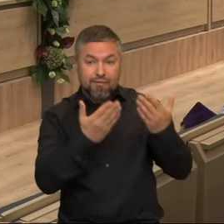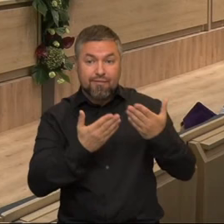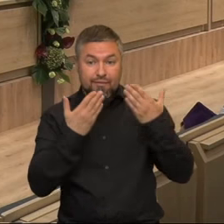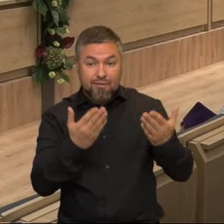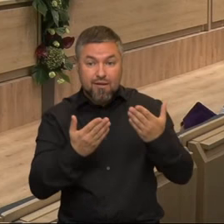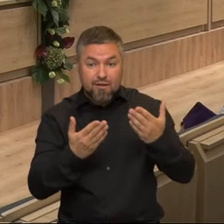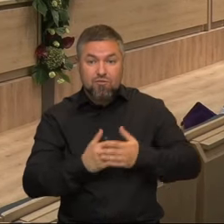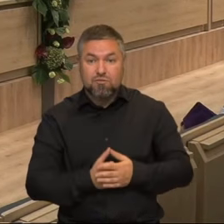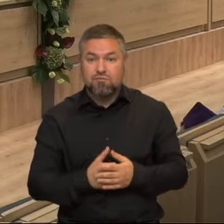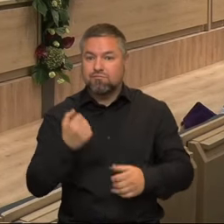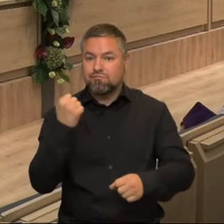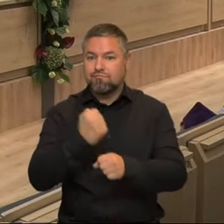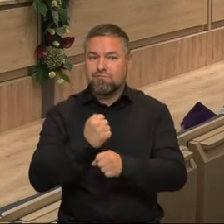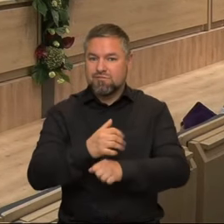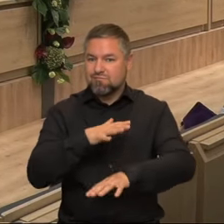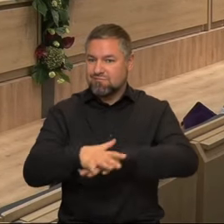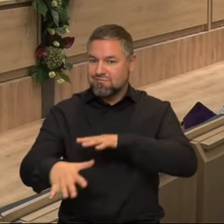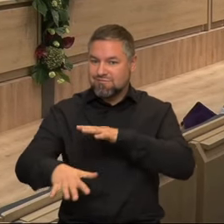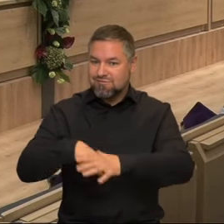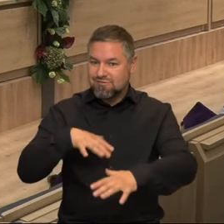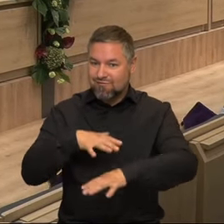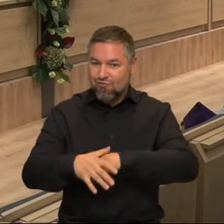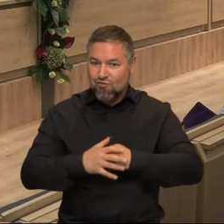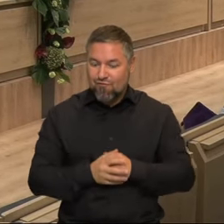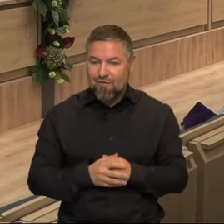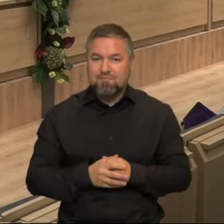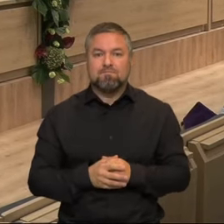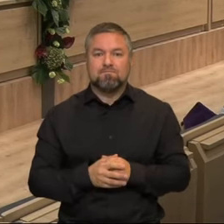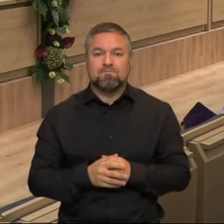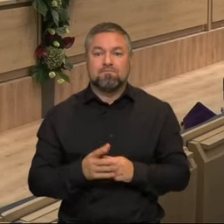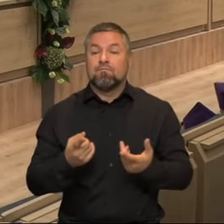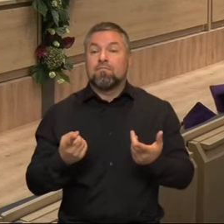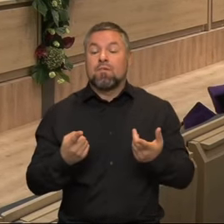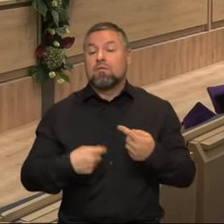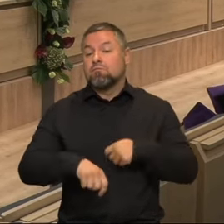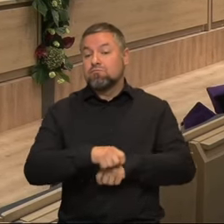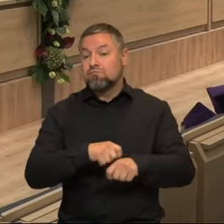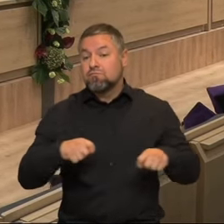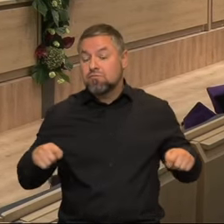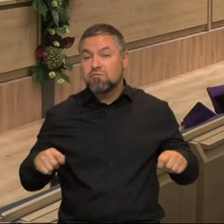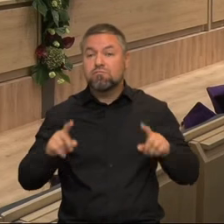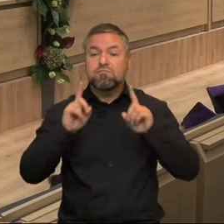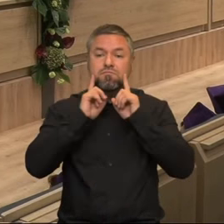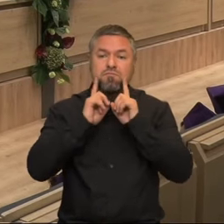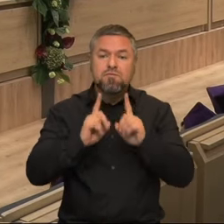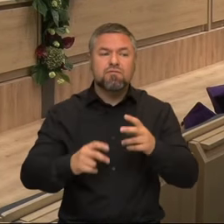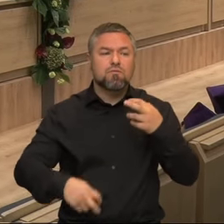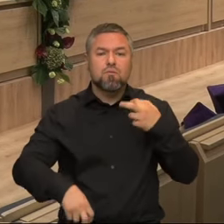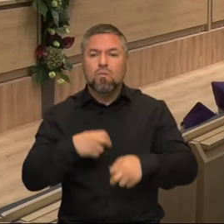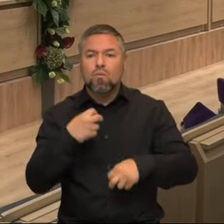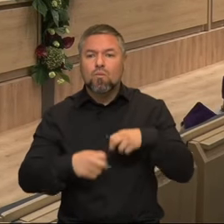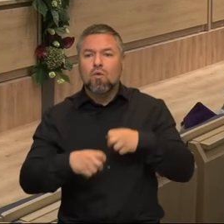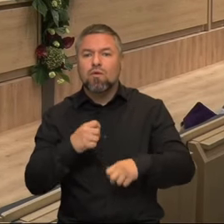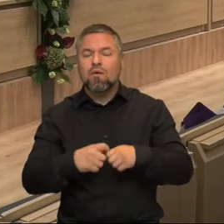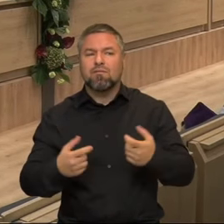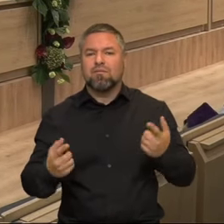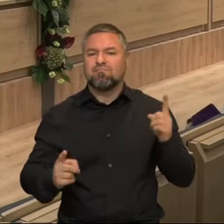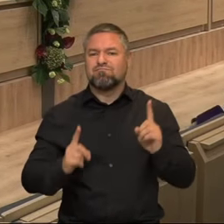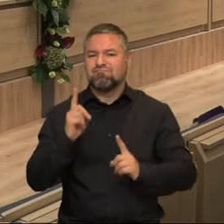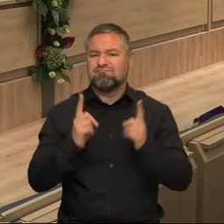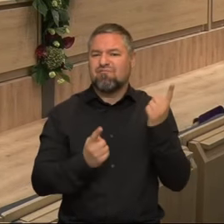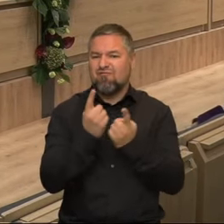naukowego z pracą zawodową i rozwiązywania realnych problemów